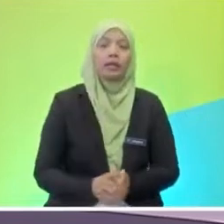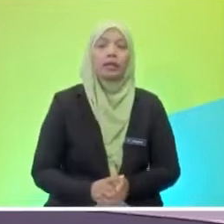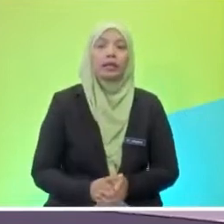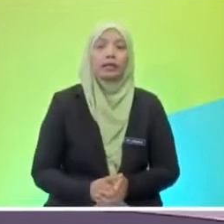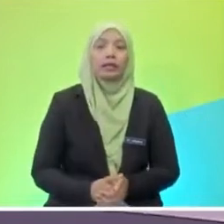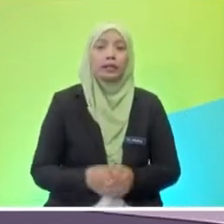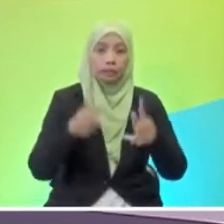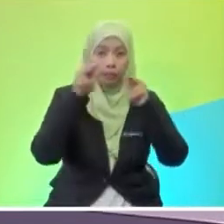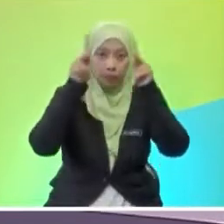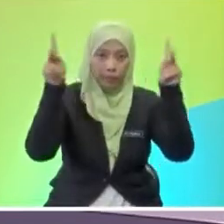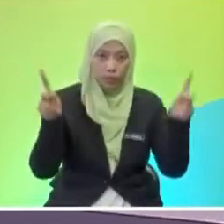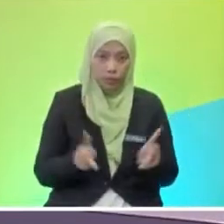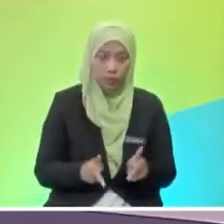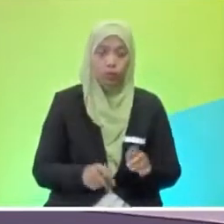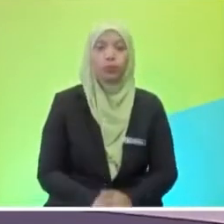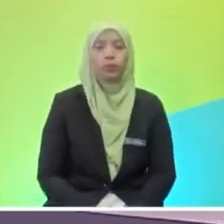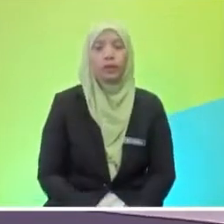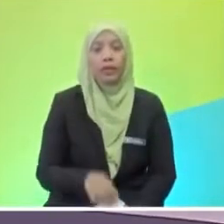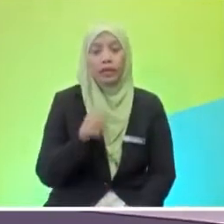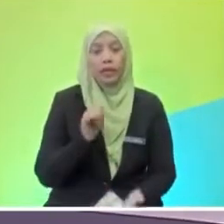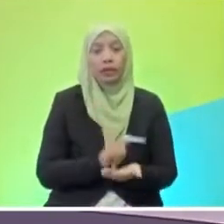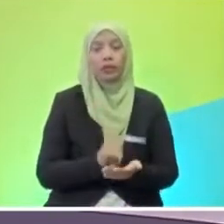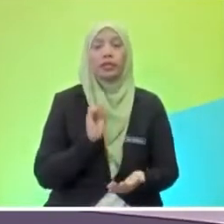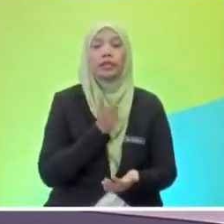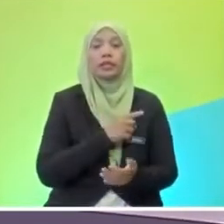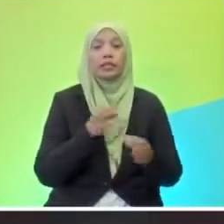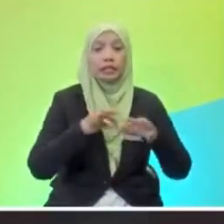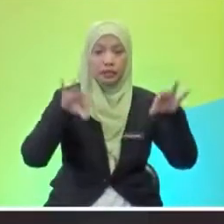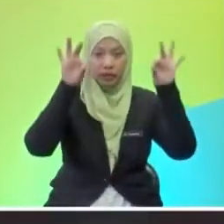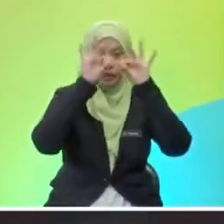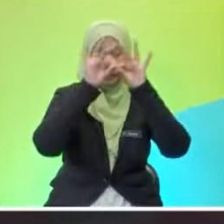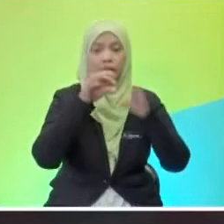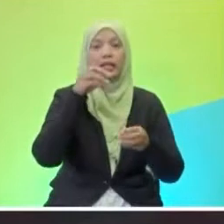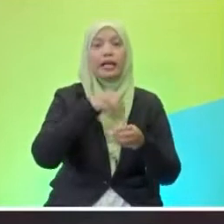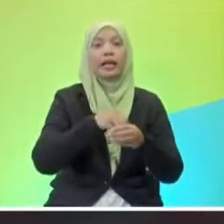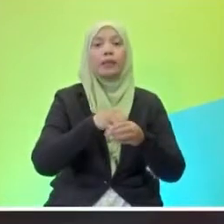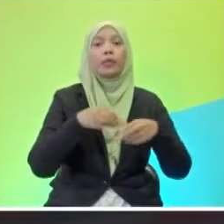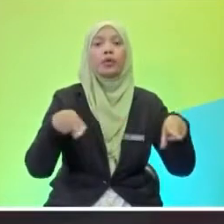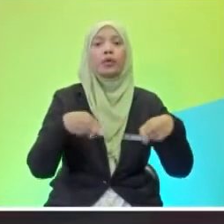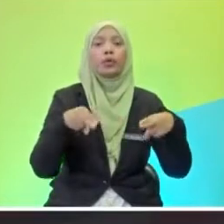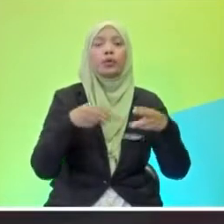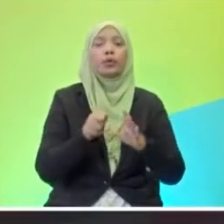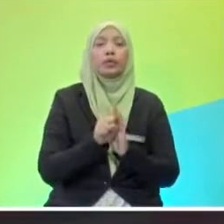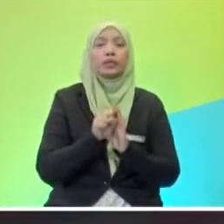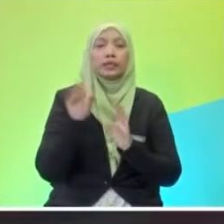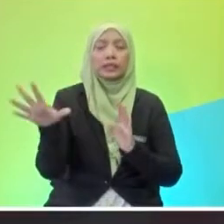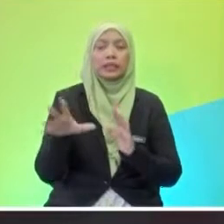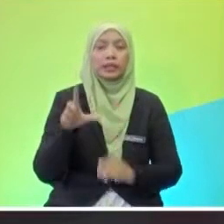Oke itulah kita cerita dalam pengurusan sisa Pepali maknanya